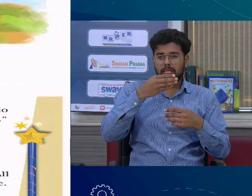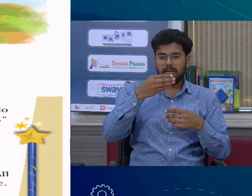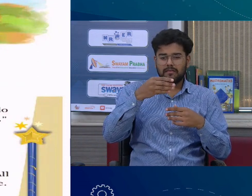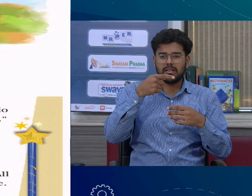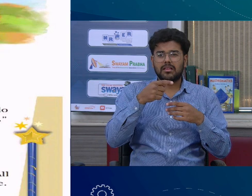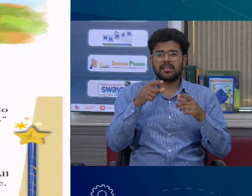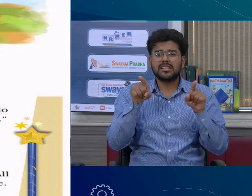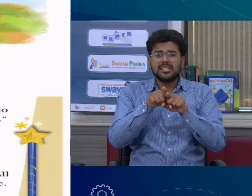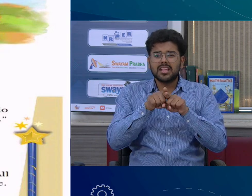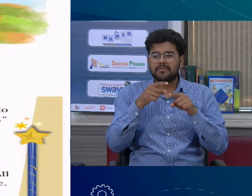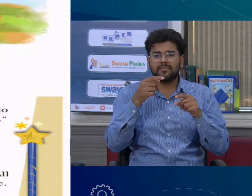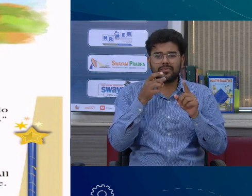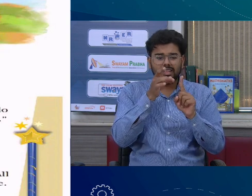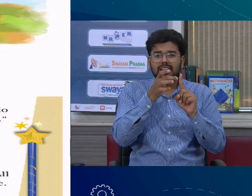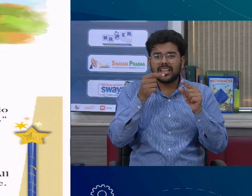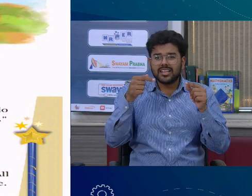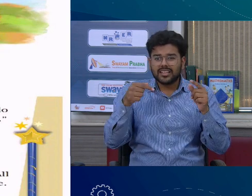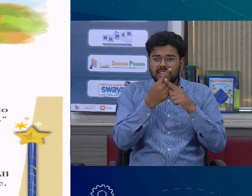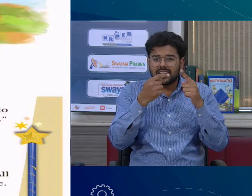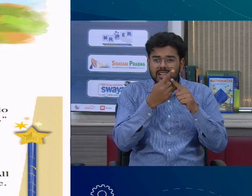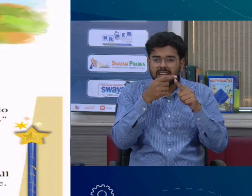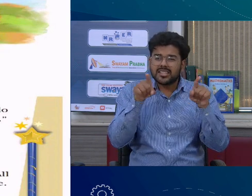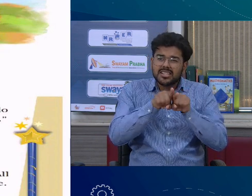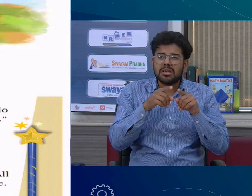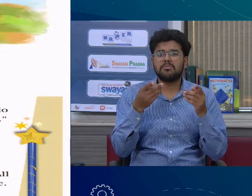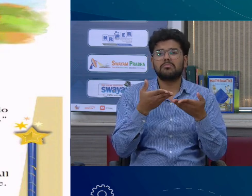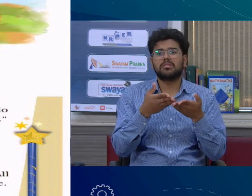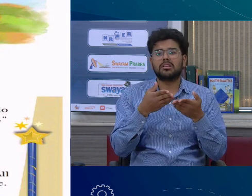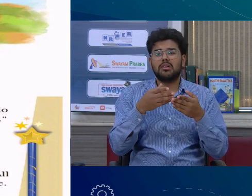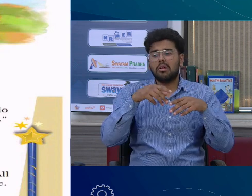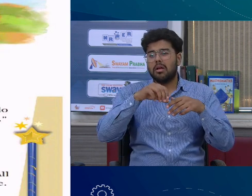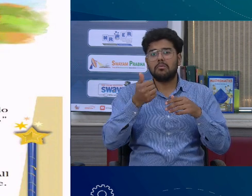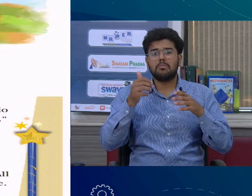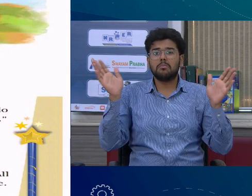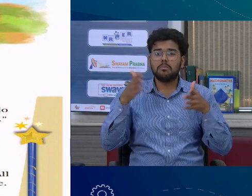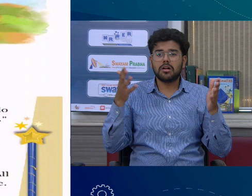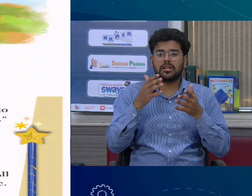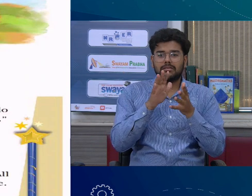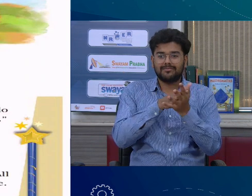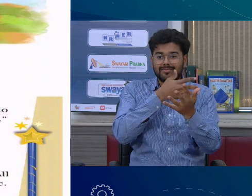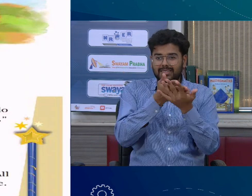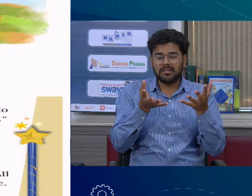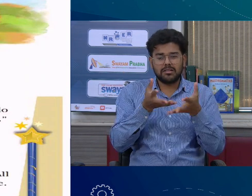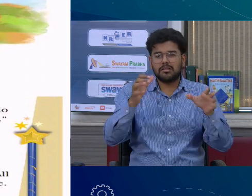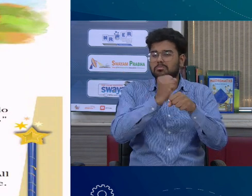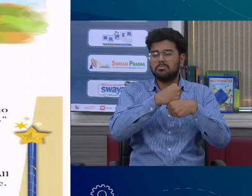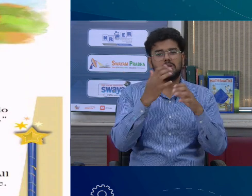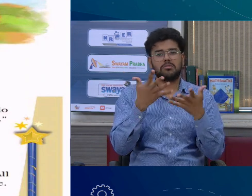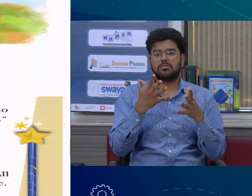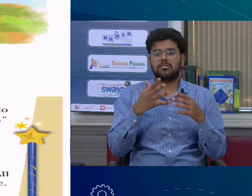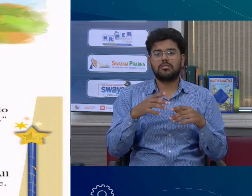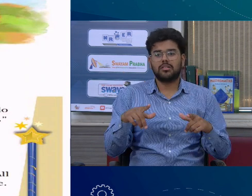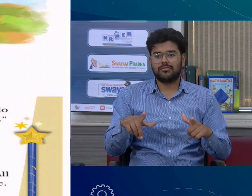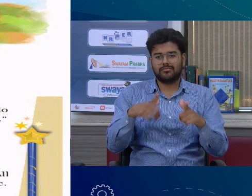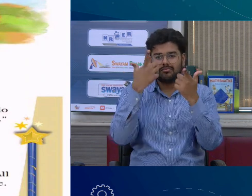no birds ever made their nests on it. Sad माने दुखी. Yes. ये जो पेड़